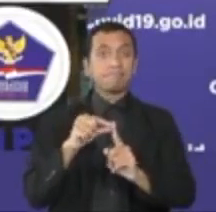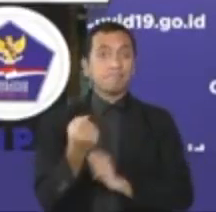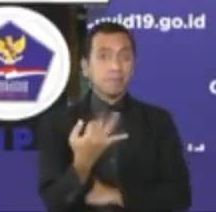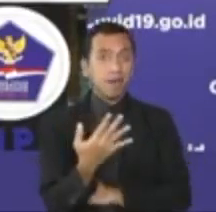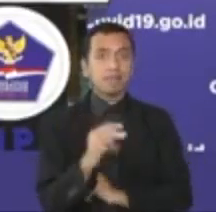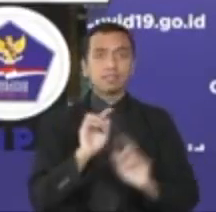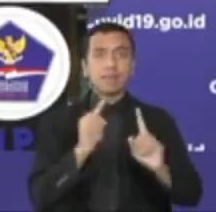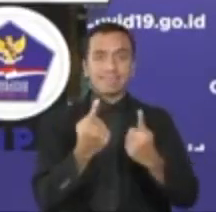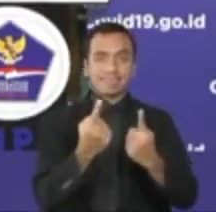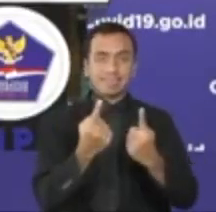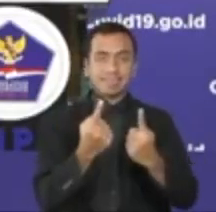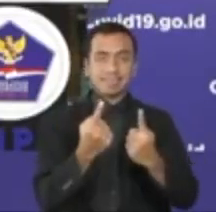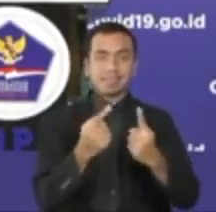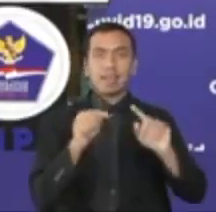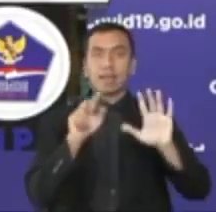sebanyak